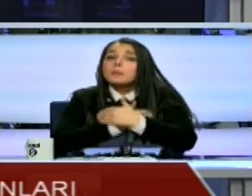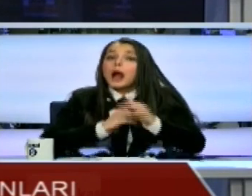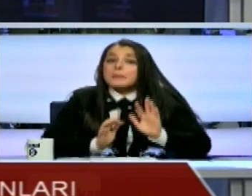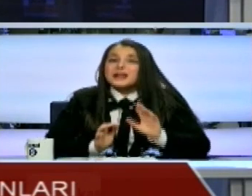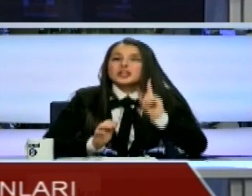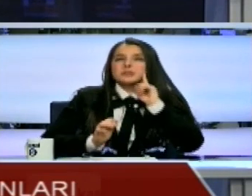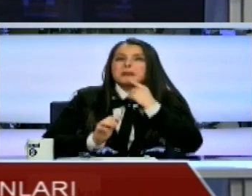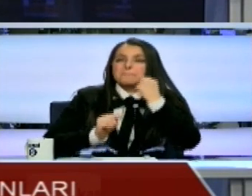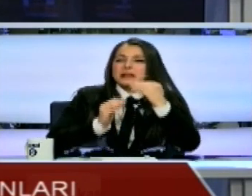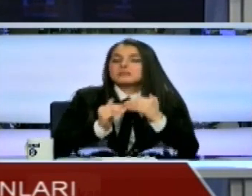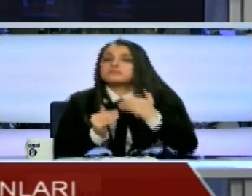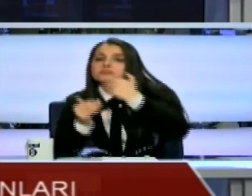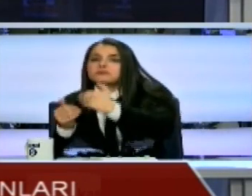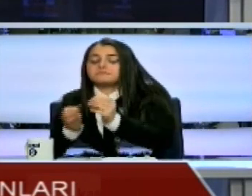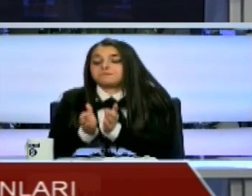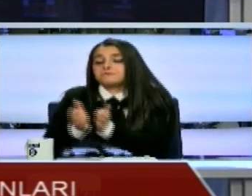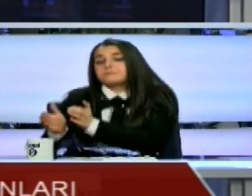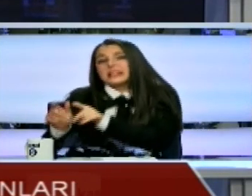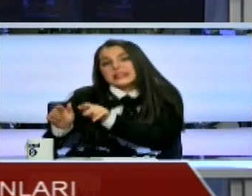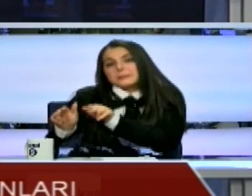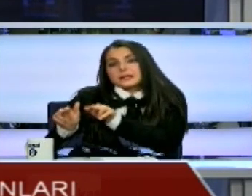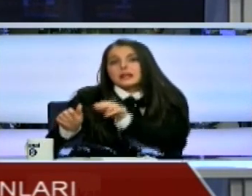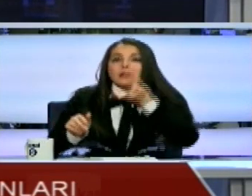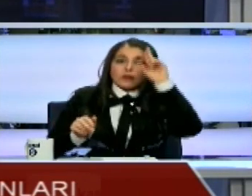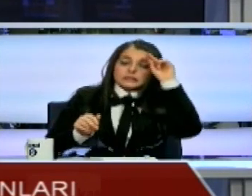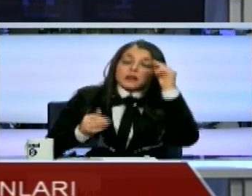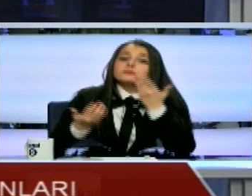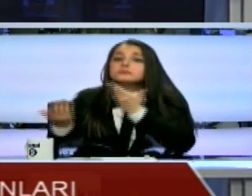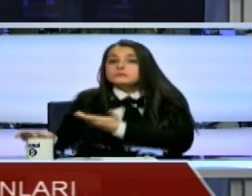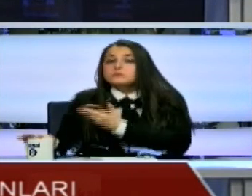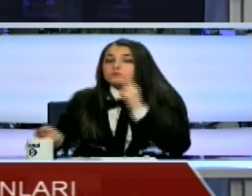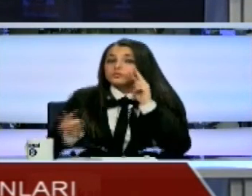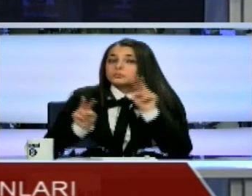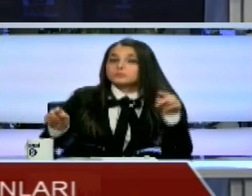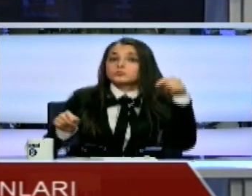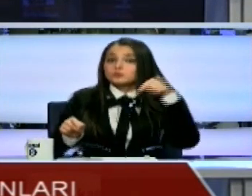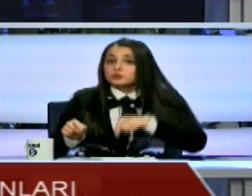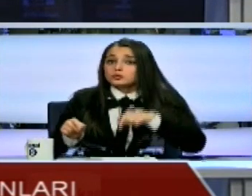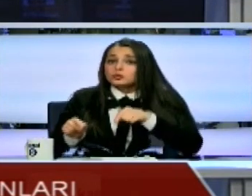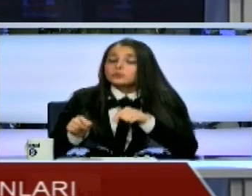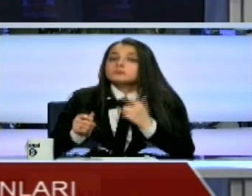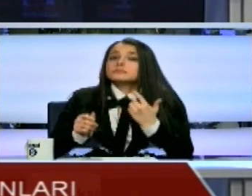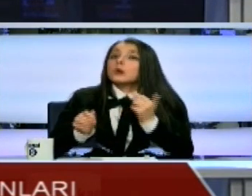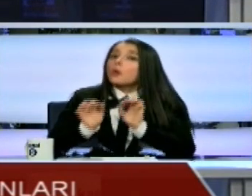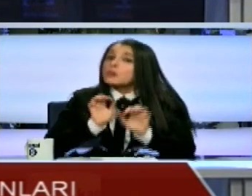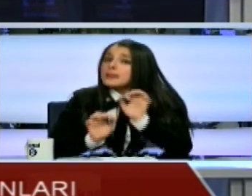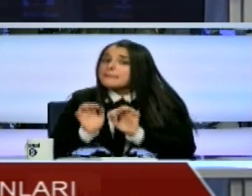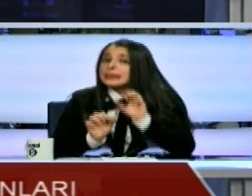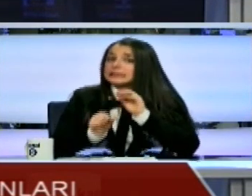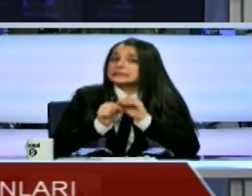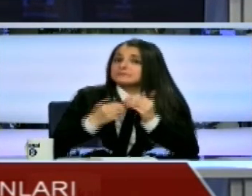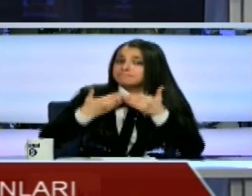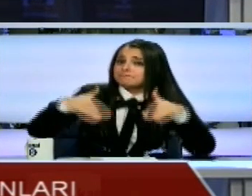engelliler biraz dışarıda kalmış. İşte Veysel Bey, gördüğüm kadarıyla bunu önlemek için